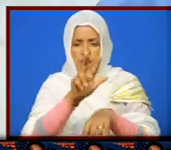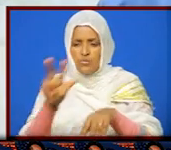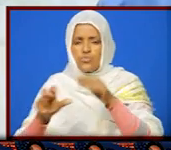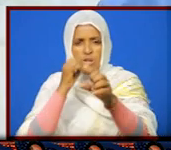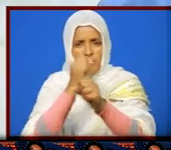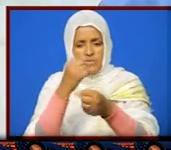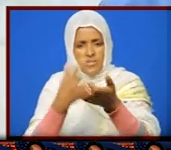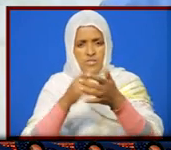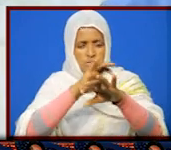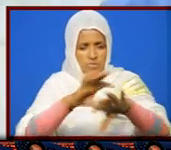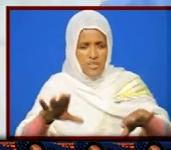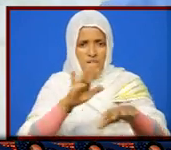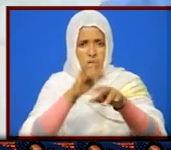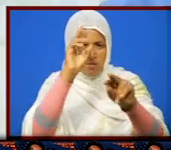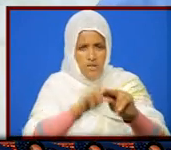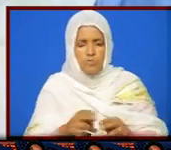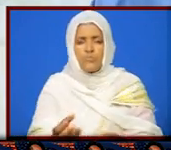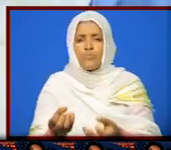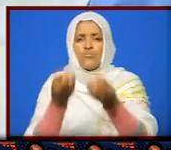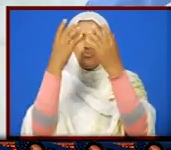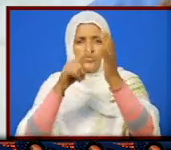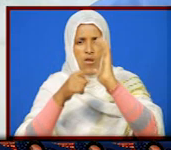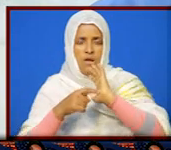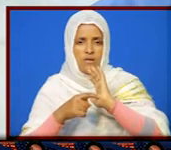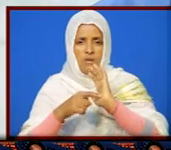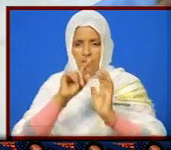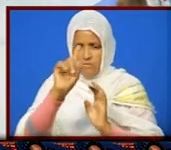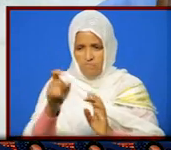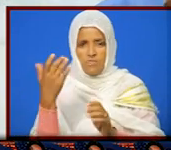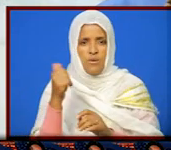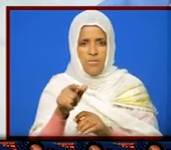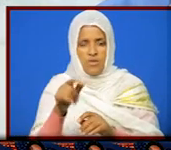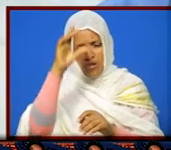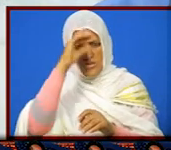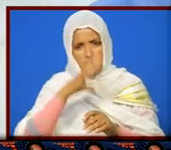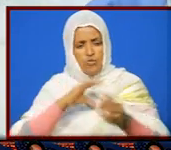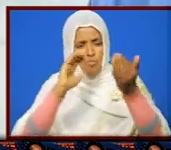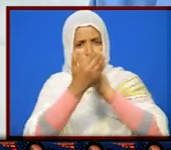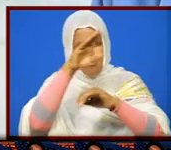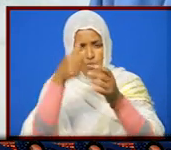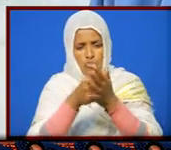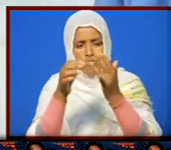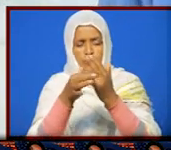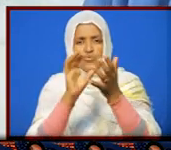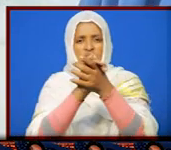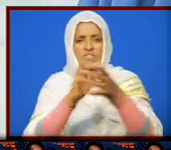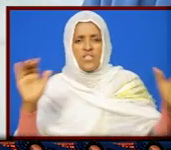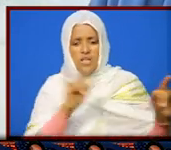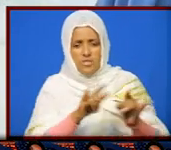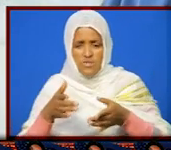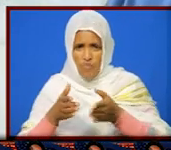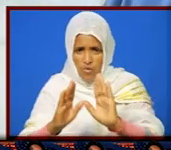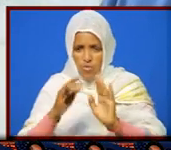ጊዜ 33 ዓመት በዚህ ምድር ሲቀመጥ በጣም ብዙ ጥያቄዎች የፈተና ጥያቄዎች ቀርበውት ሰው በሆነው ሁሉ ምስቲን የፈታ